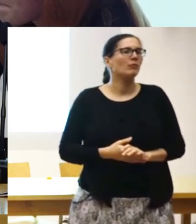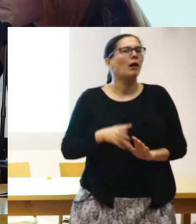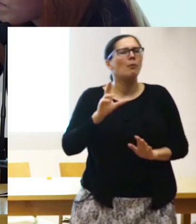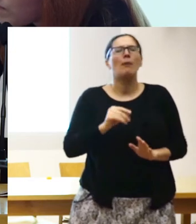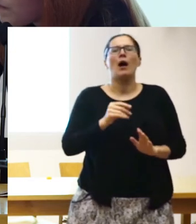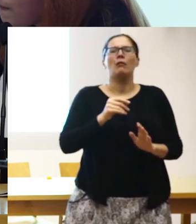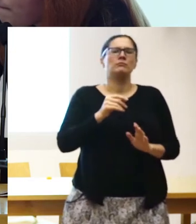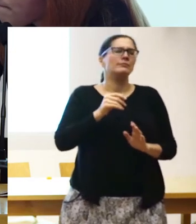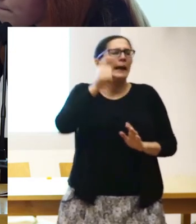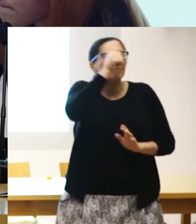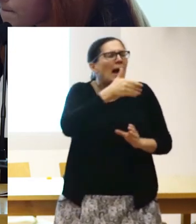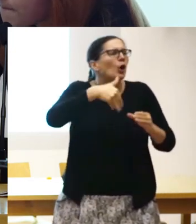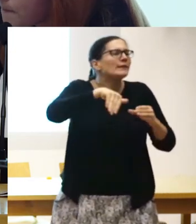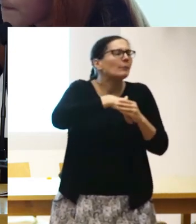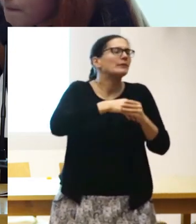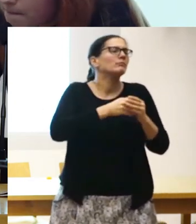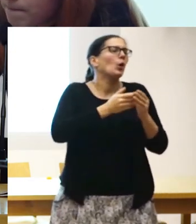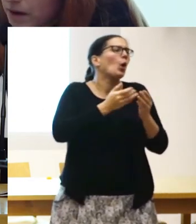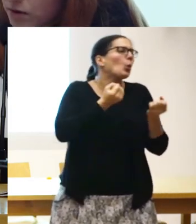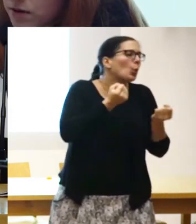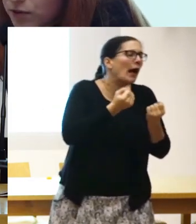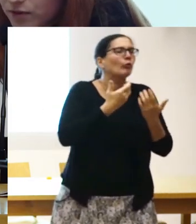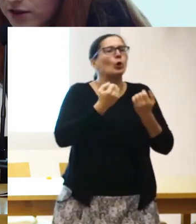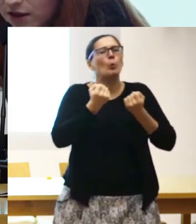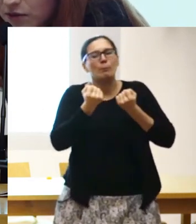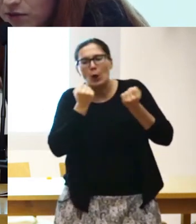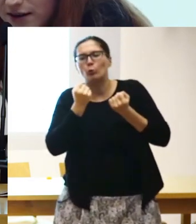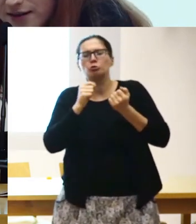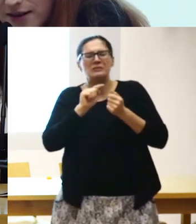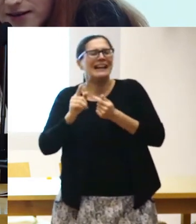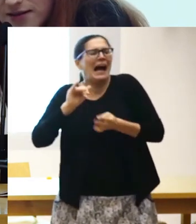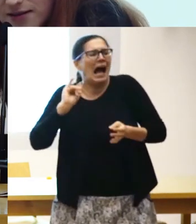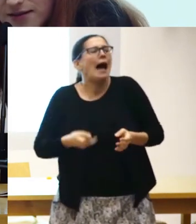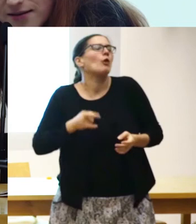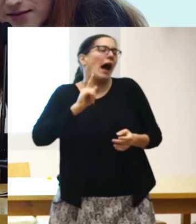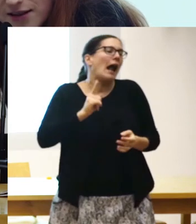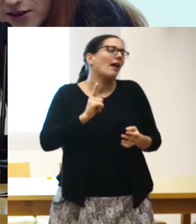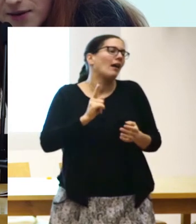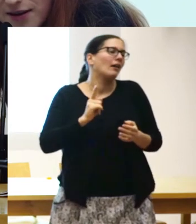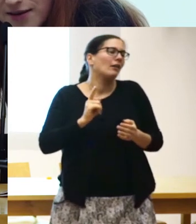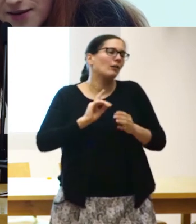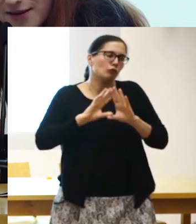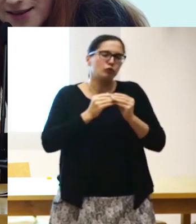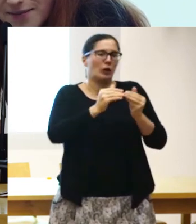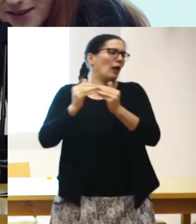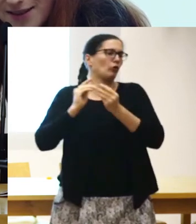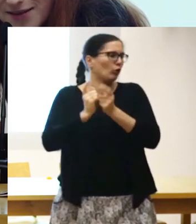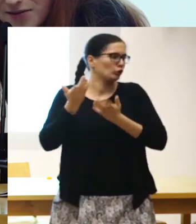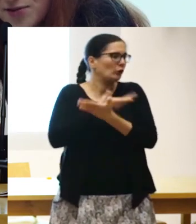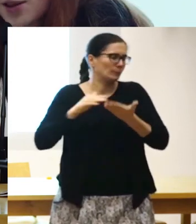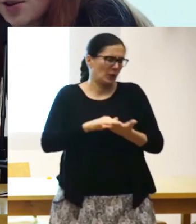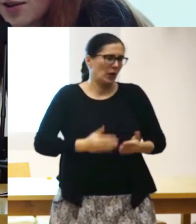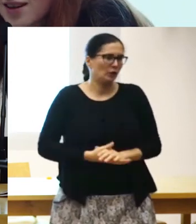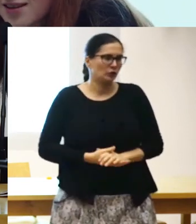a tak dále, že všechno řešíme vlastně dohromady. Byť pod výstavou najdete nás, naše jména vždycky je napsané